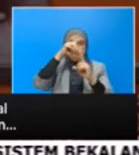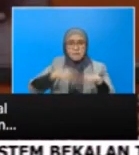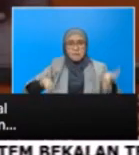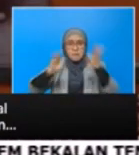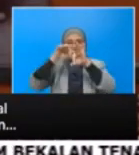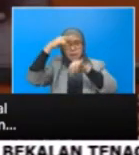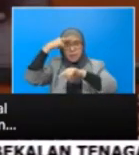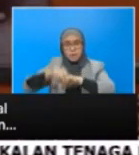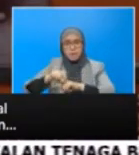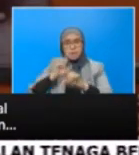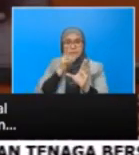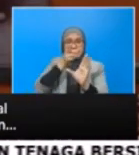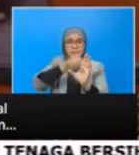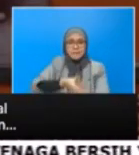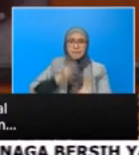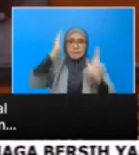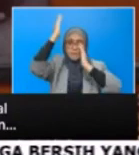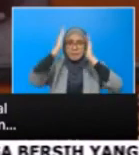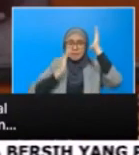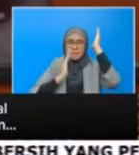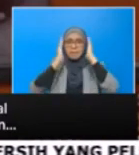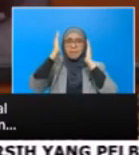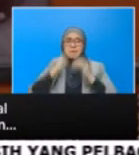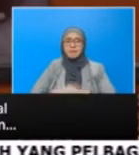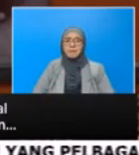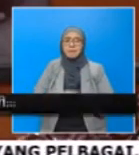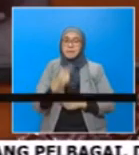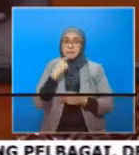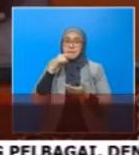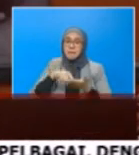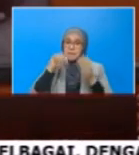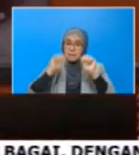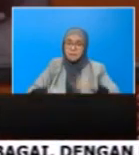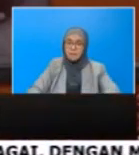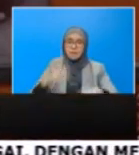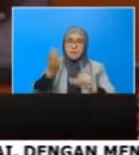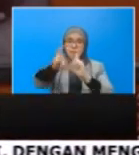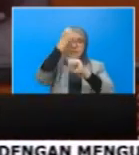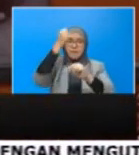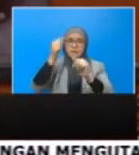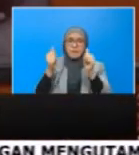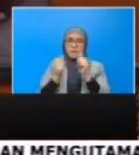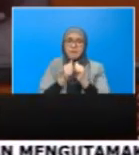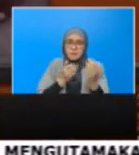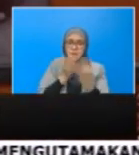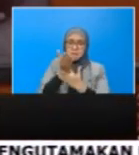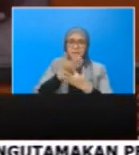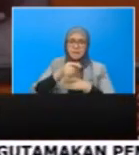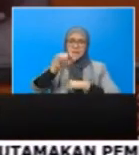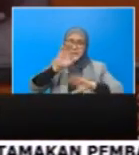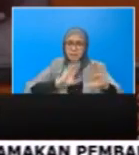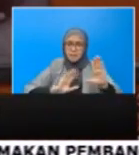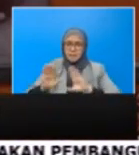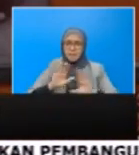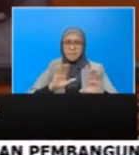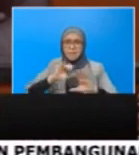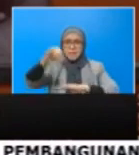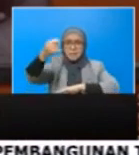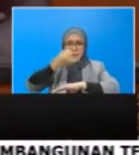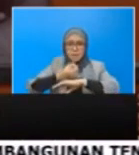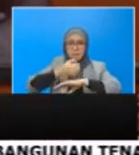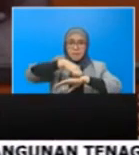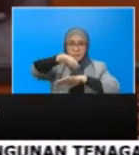Ini boleh dicapai menerusi penyelarasan tata cara import dan ekspor, pengiktirafan secara timbal balas